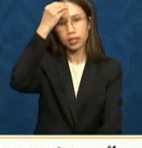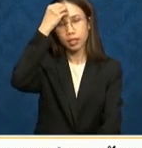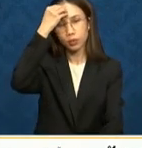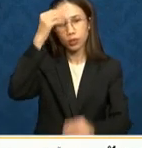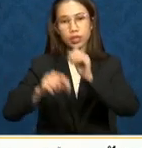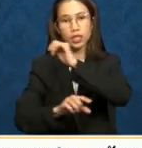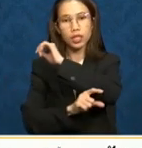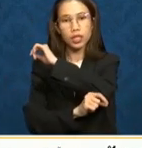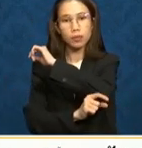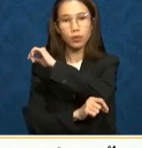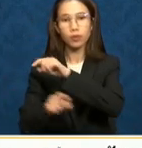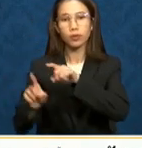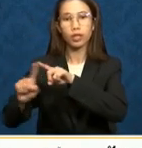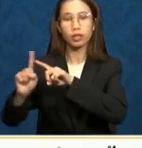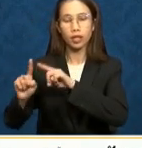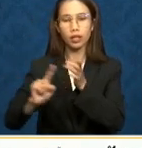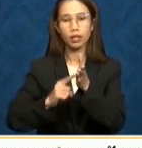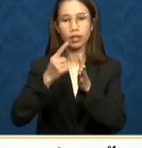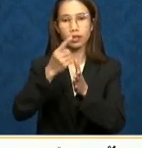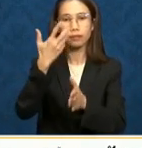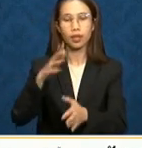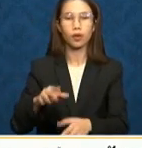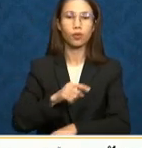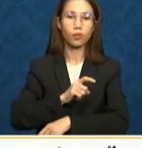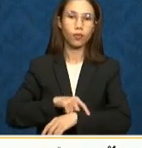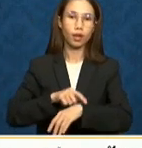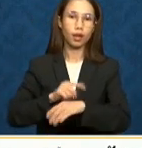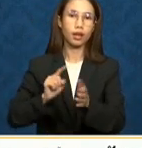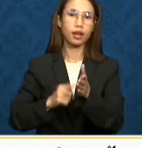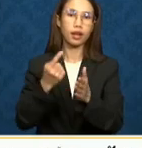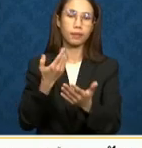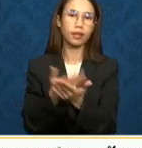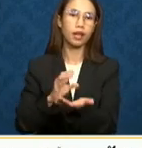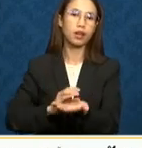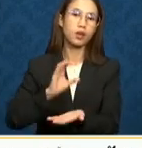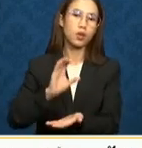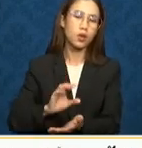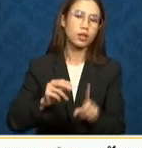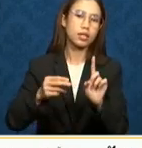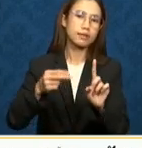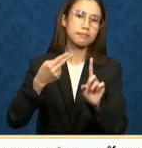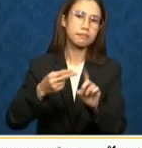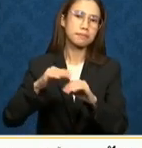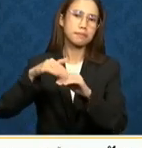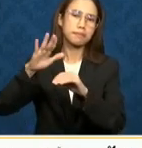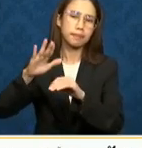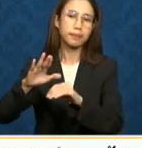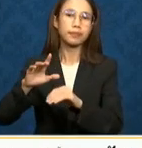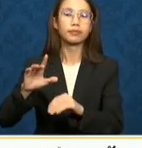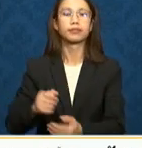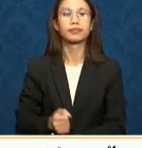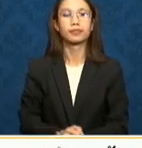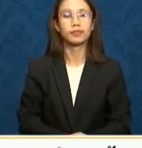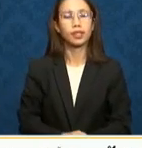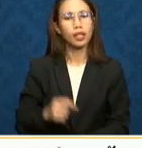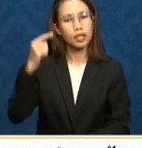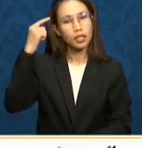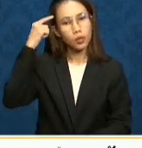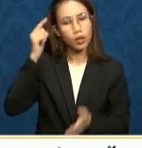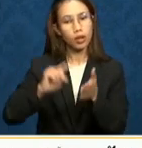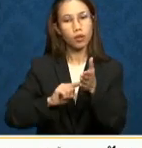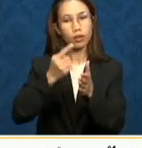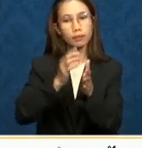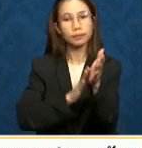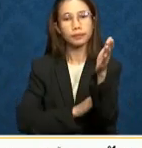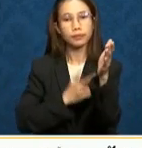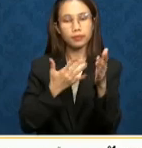างเหล่านี้ที่เขาได้เริ่มต้นมาเนี่ยนะครับเขาใช้เวลาเริ่มต้นงั้นการลงทุนเป็นหลายหมื่นล้านเป็นเรื่องปกติครับเพราะเขาเริ่มต้นมานาน